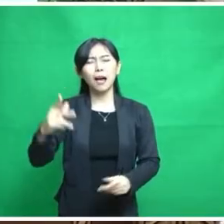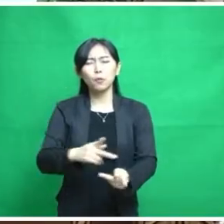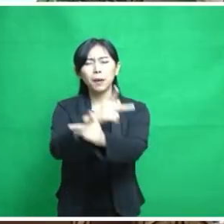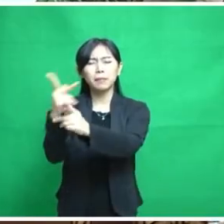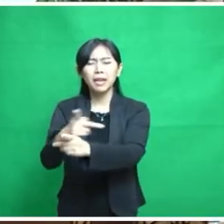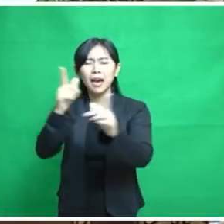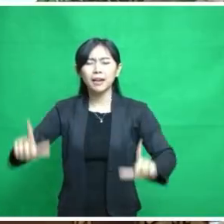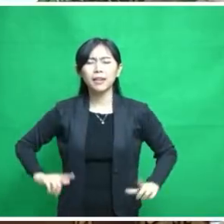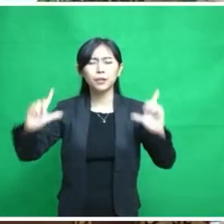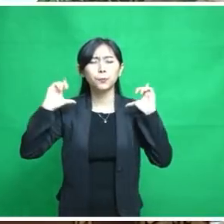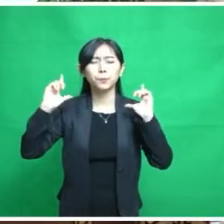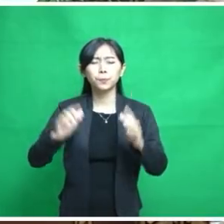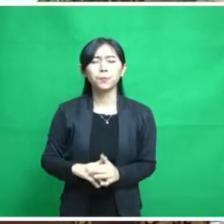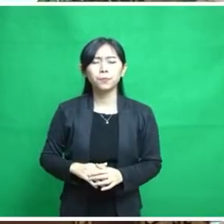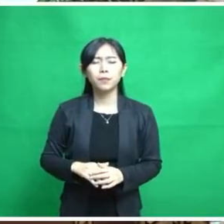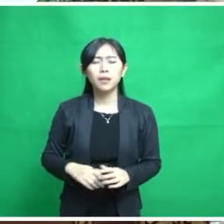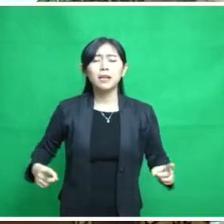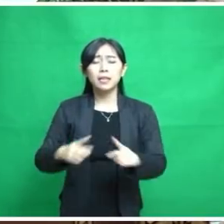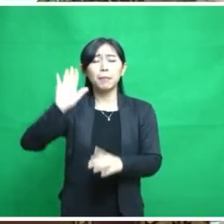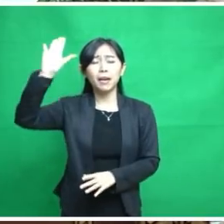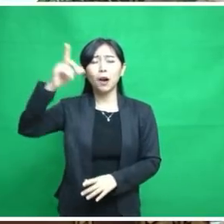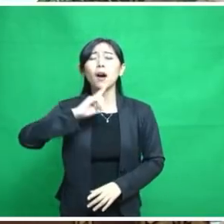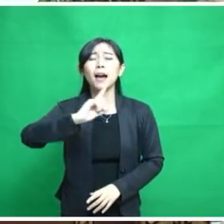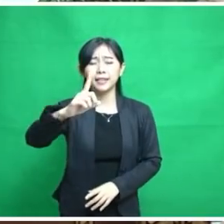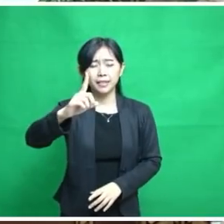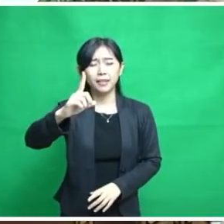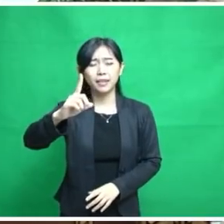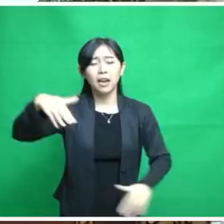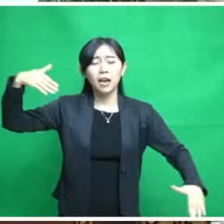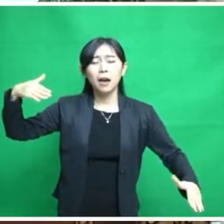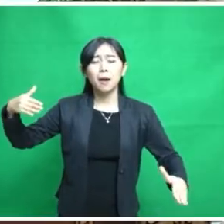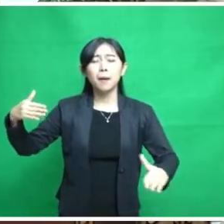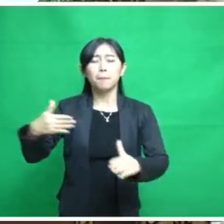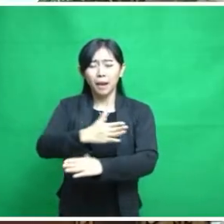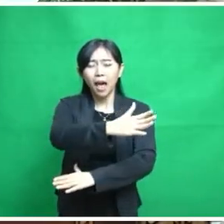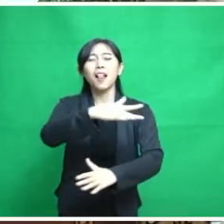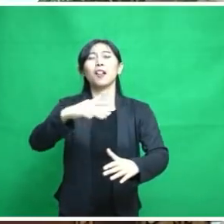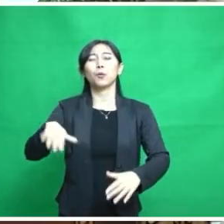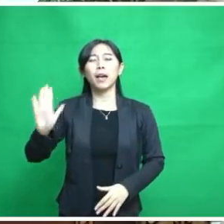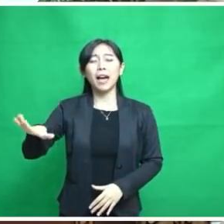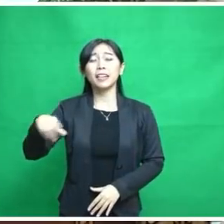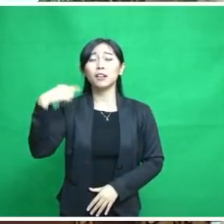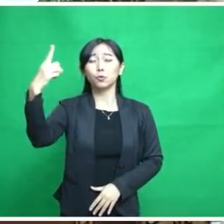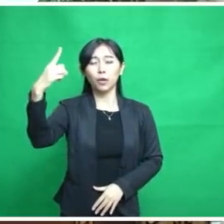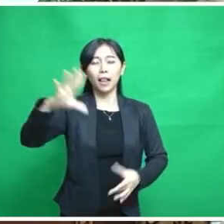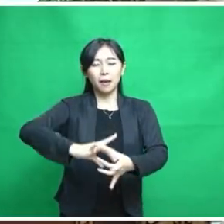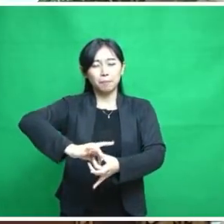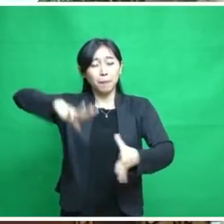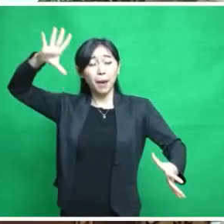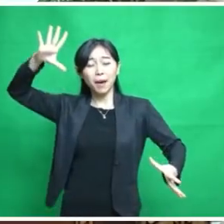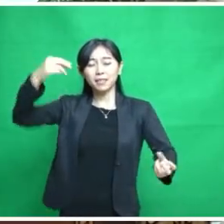memelihara kehidupan, hingga Engkau menghadirkan diri melalui anak tunggalmu untuk membebaskan